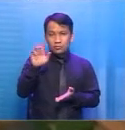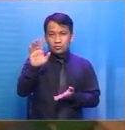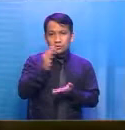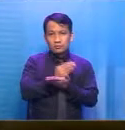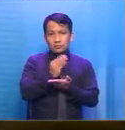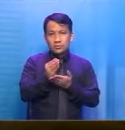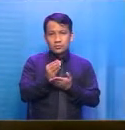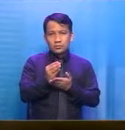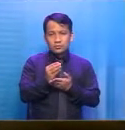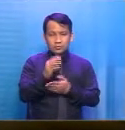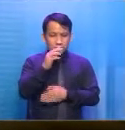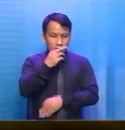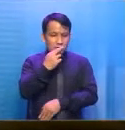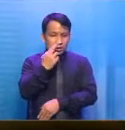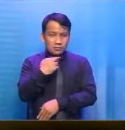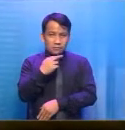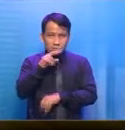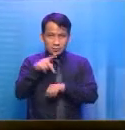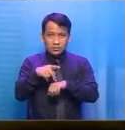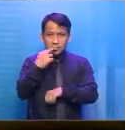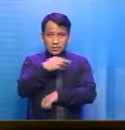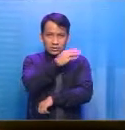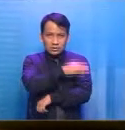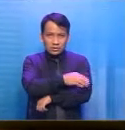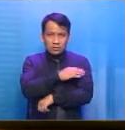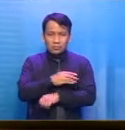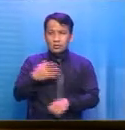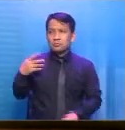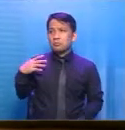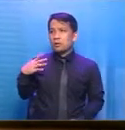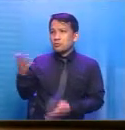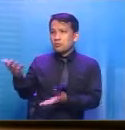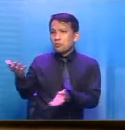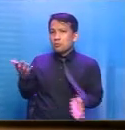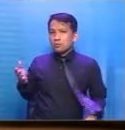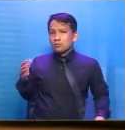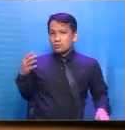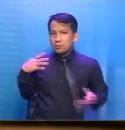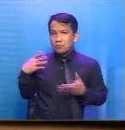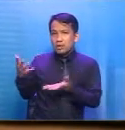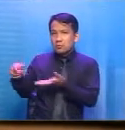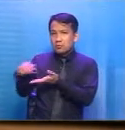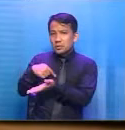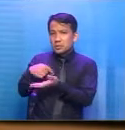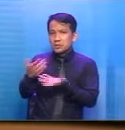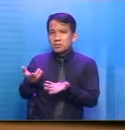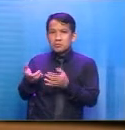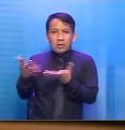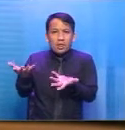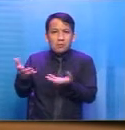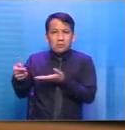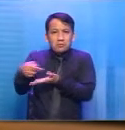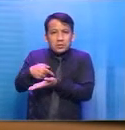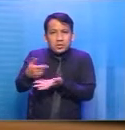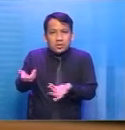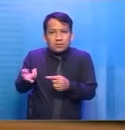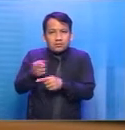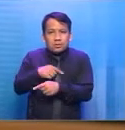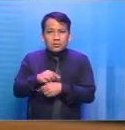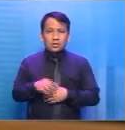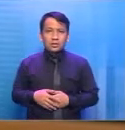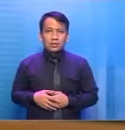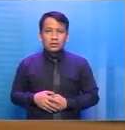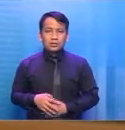Red Cross. Pero hanggang ngayon ay wala pa rin dumarating na bayad ayon kay Senator at PRC Chairman Richard Gordon. Ang sinasabi niya sa amin